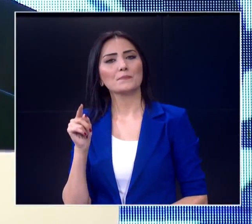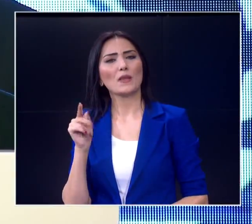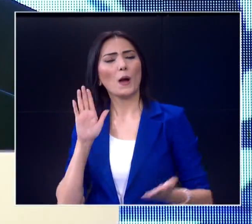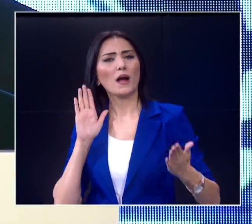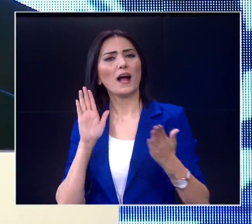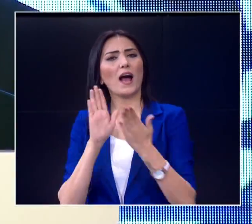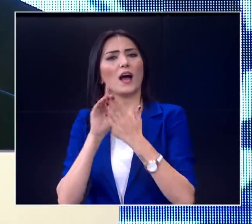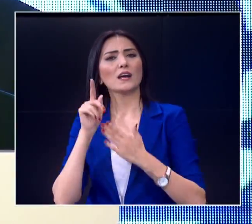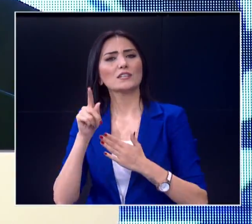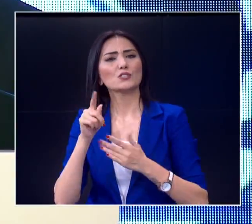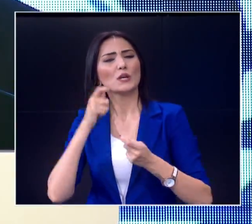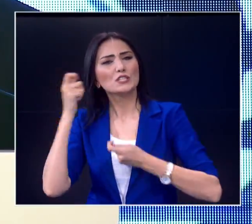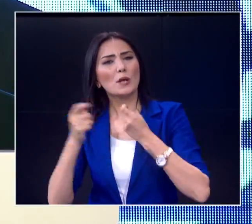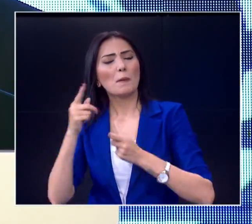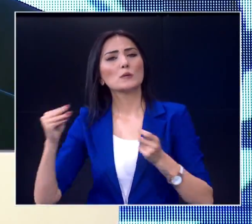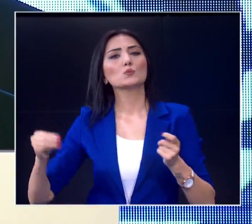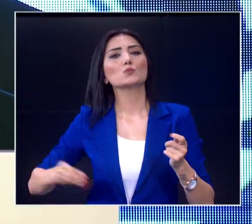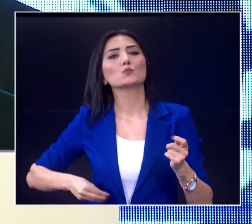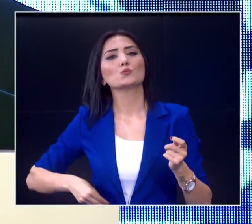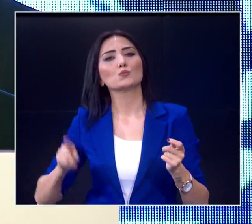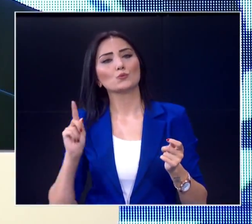karşı işlenmiş bir suçtur.